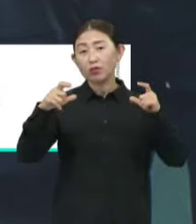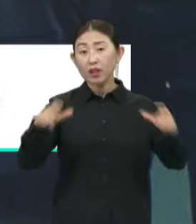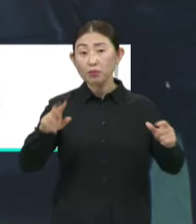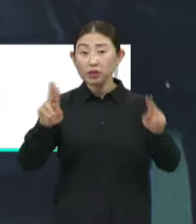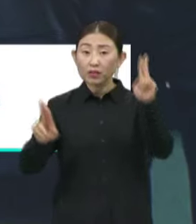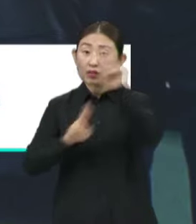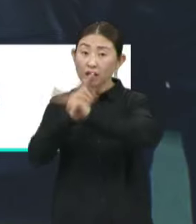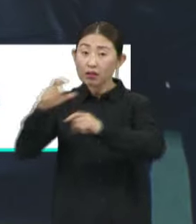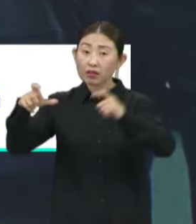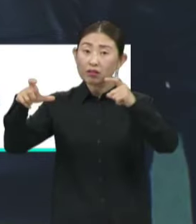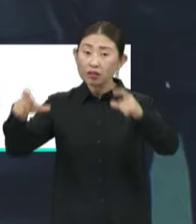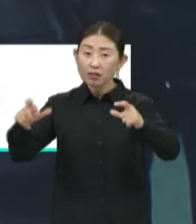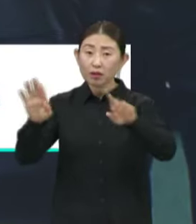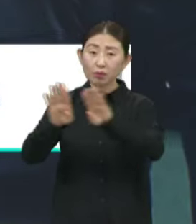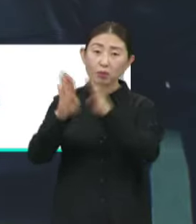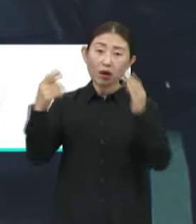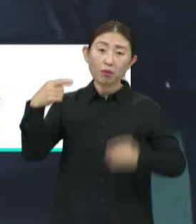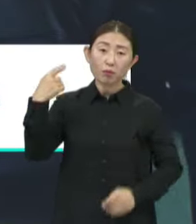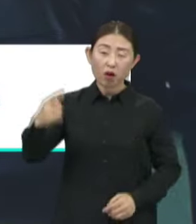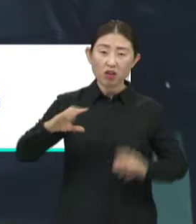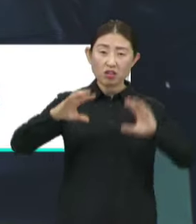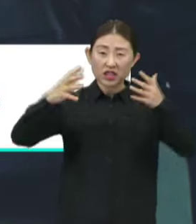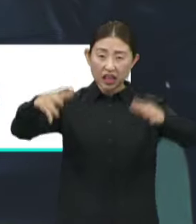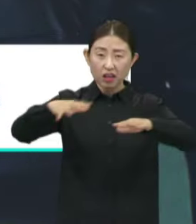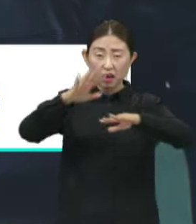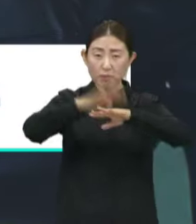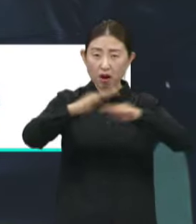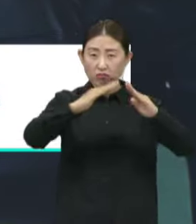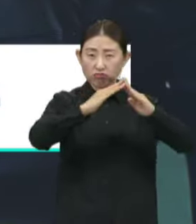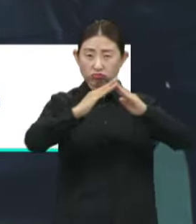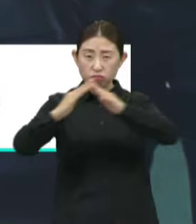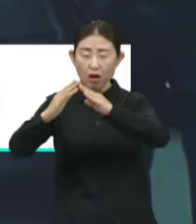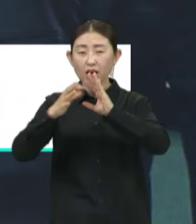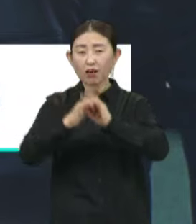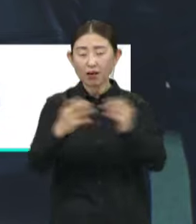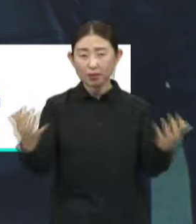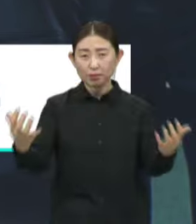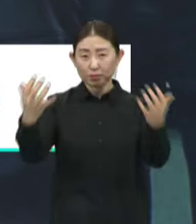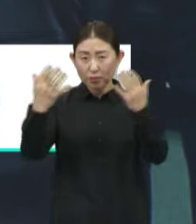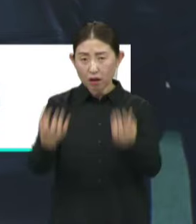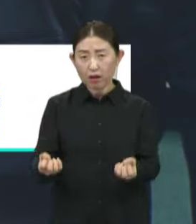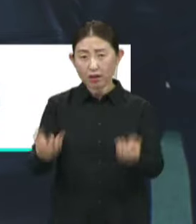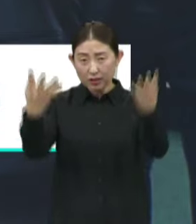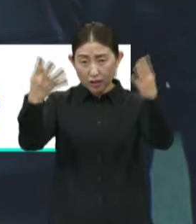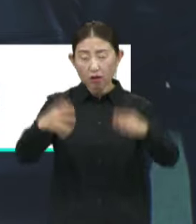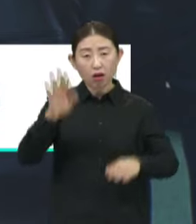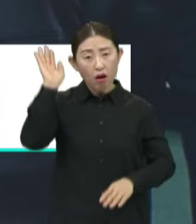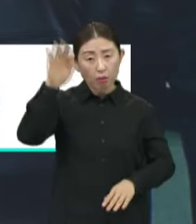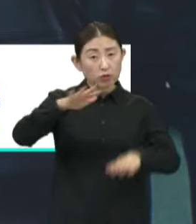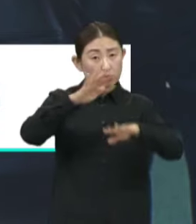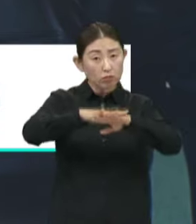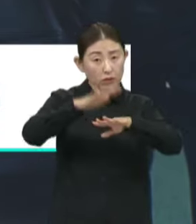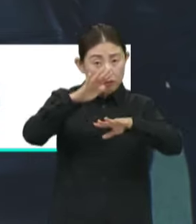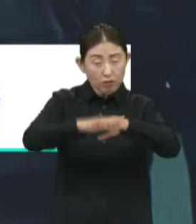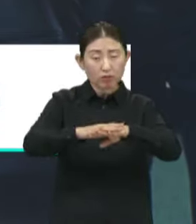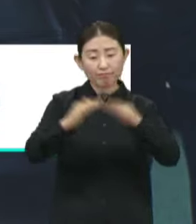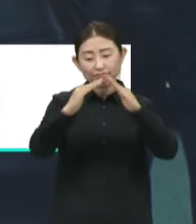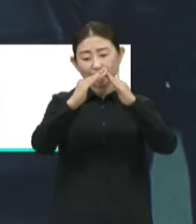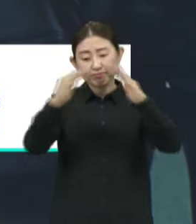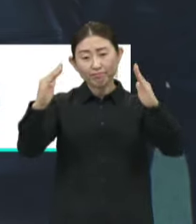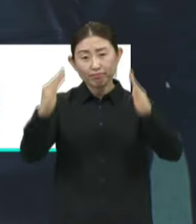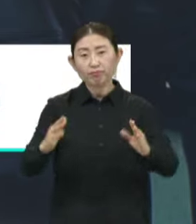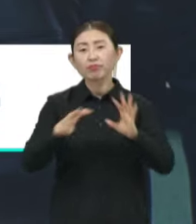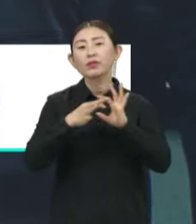충청남도가 네덜란드에서 진행되고 있는 세계 최대 스마트팜 박람회에서 스마트 농업 미래 비전을